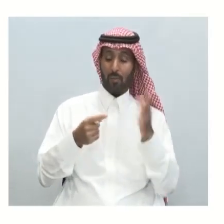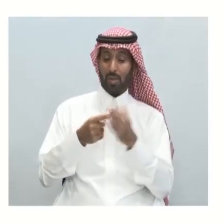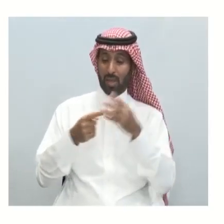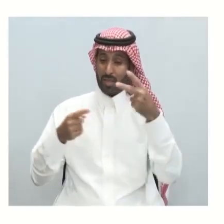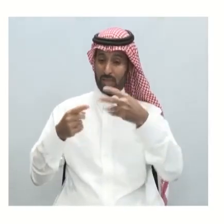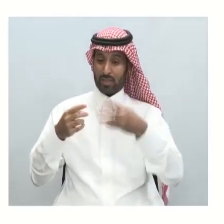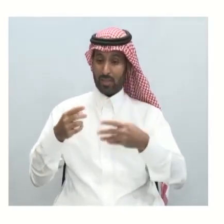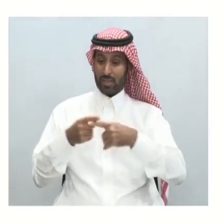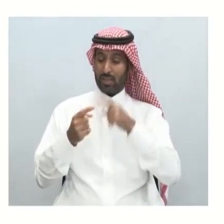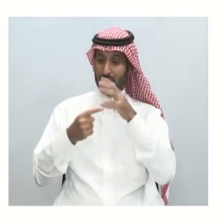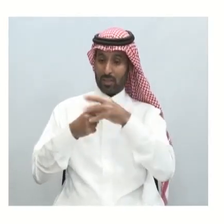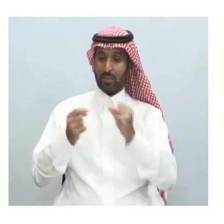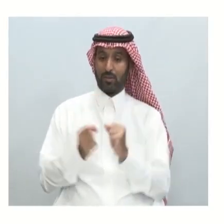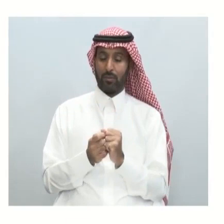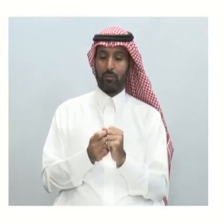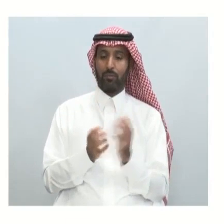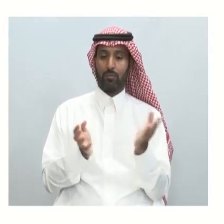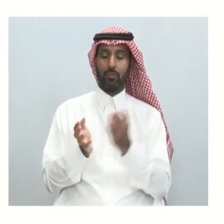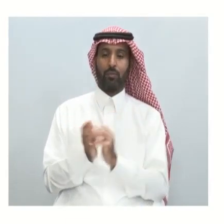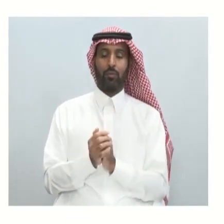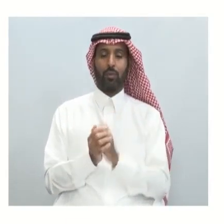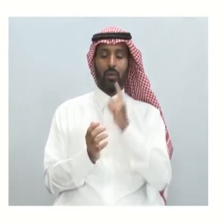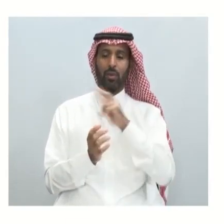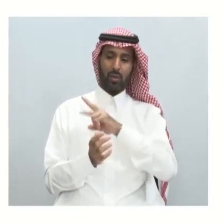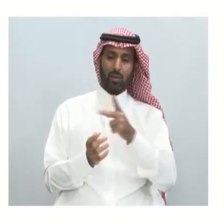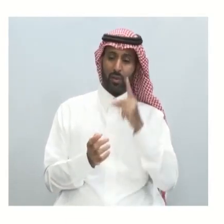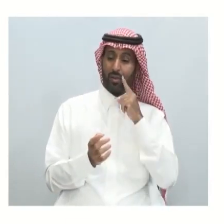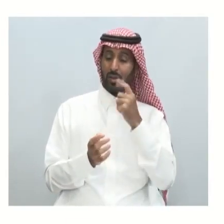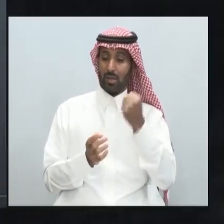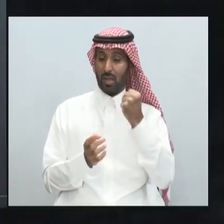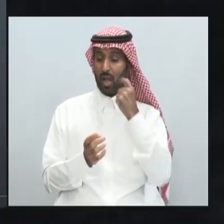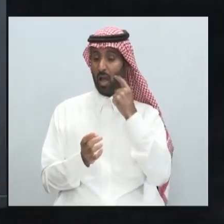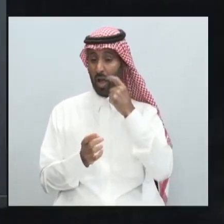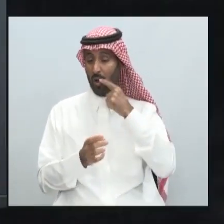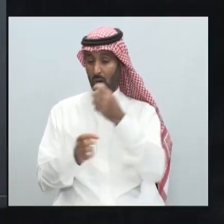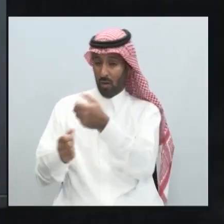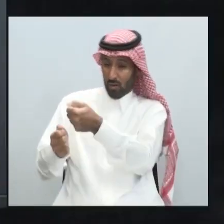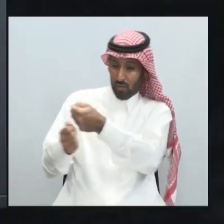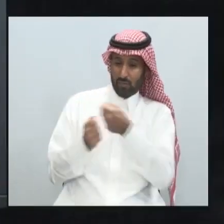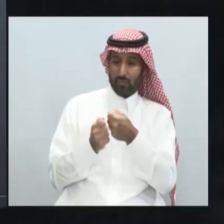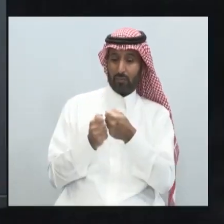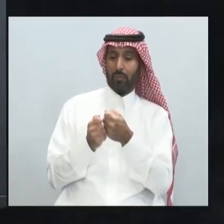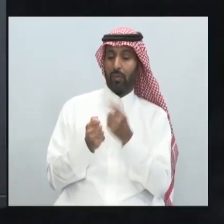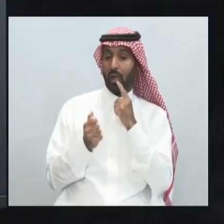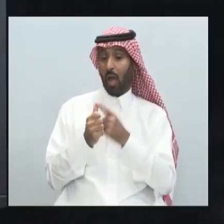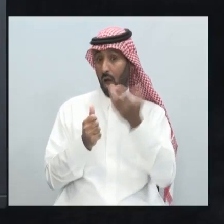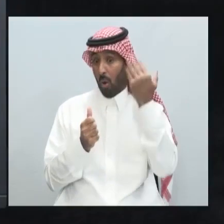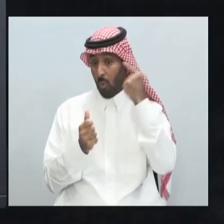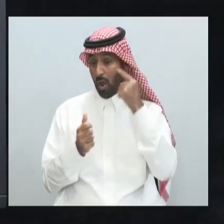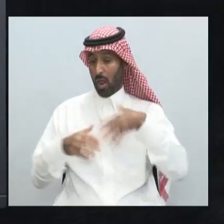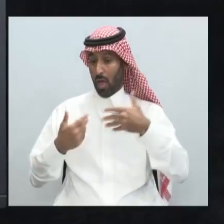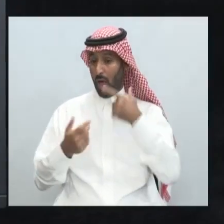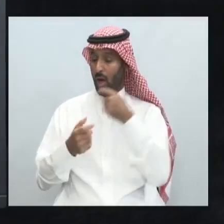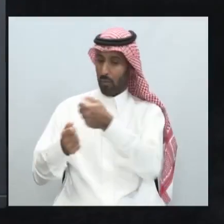التساهميه القطبيه تختلف قدره الناس على سحب الاشياء اسبق ان لعبت